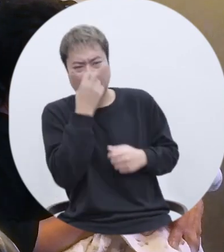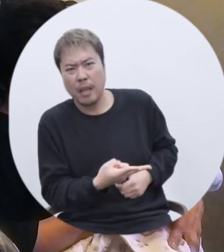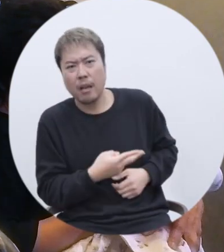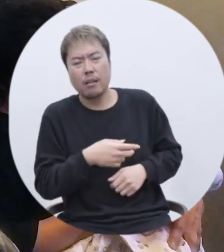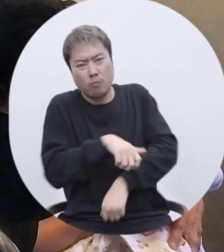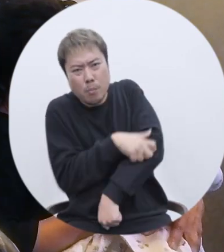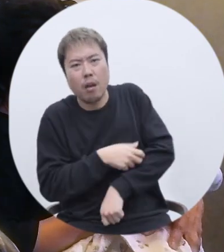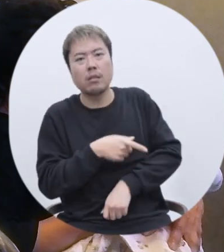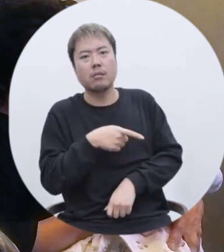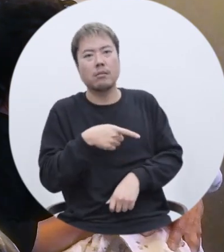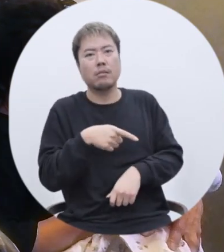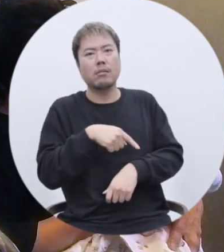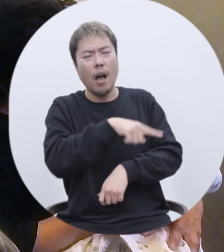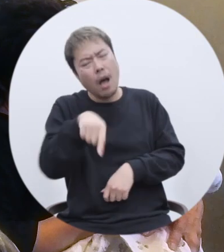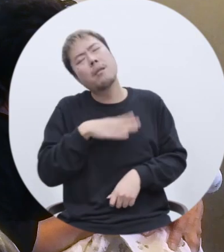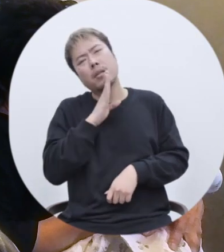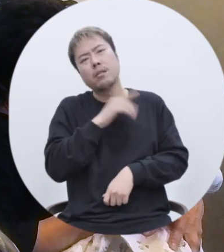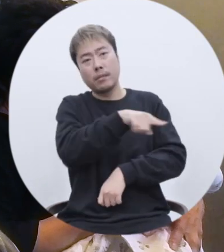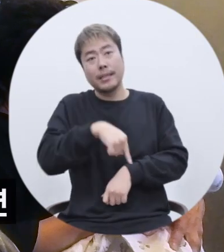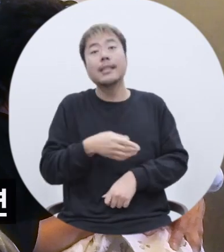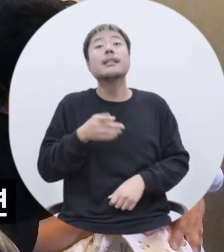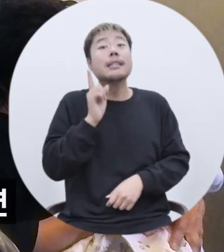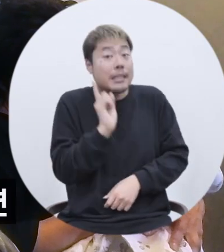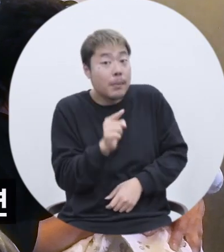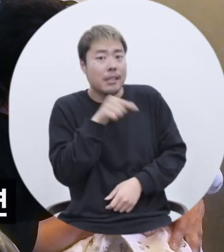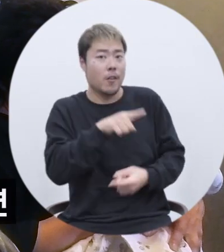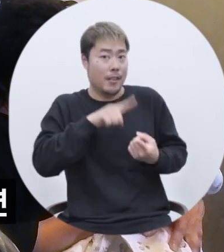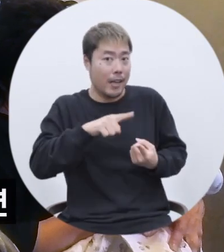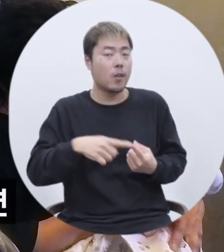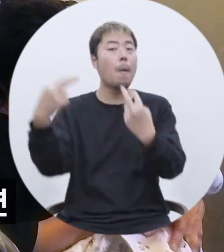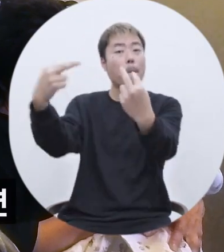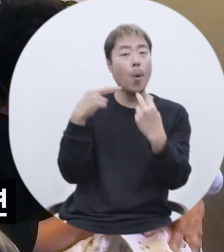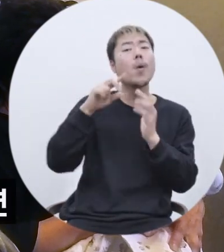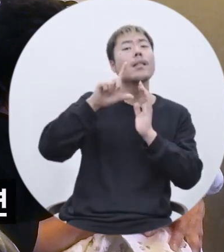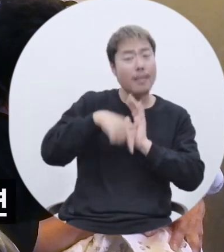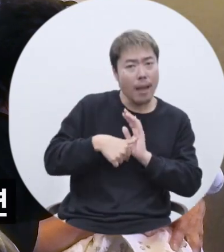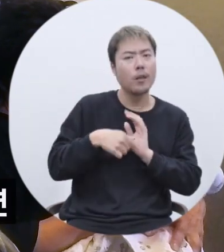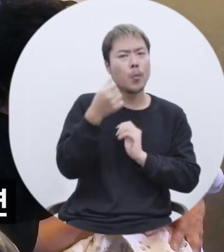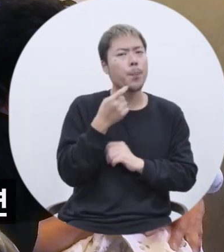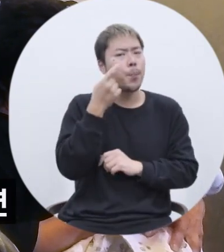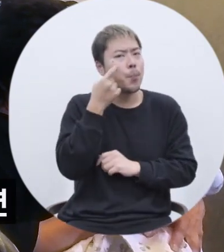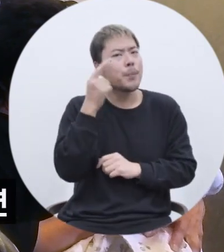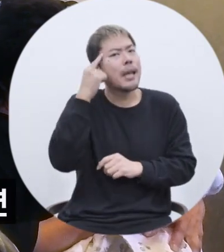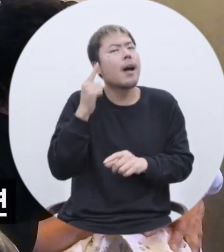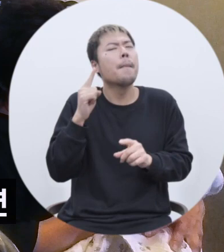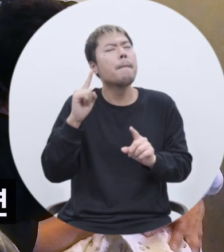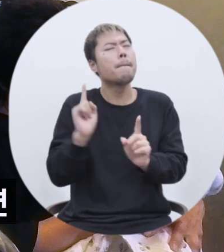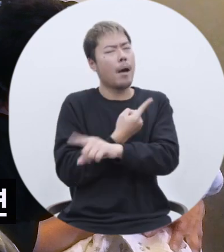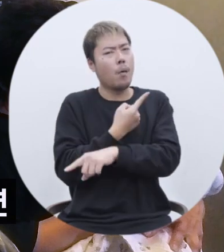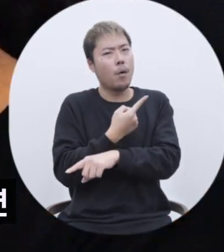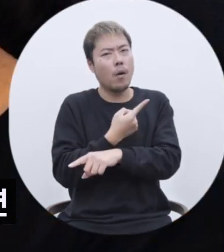이렇게 불편하고 하기는 하지만, 그런 자체도 사실